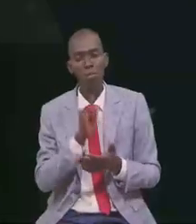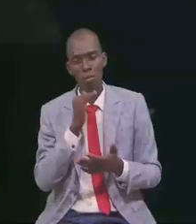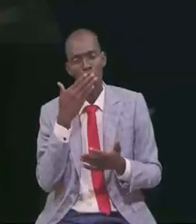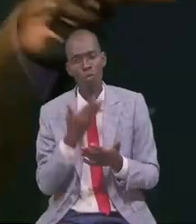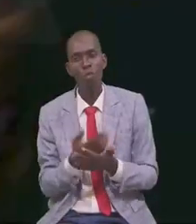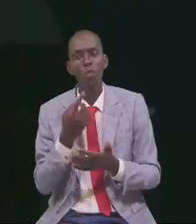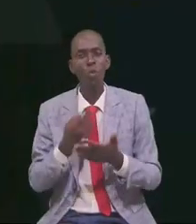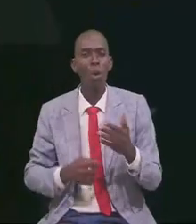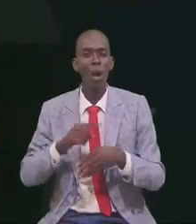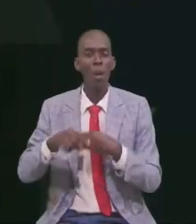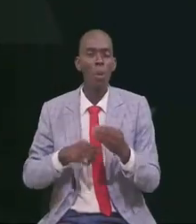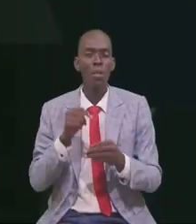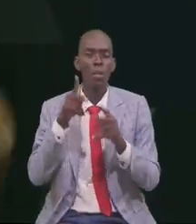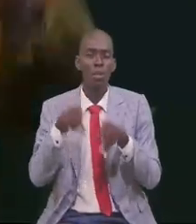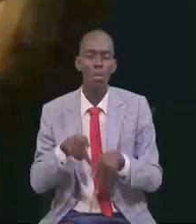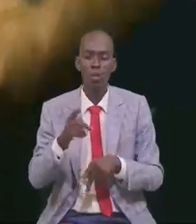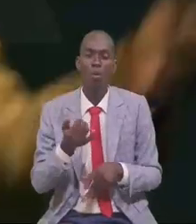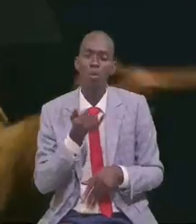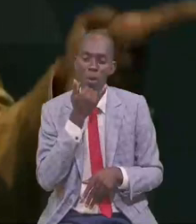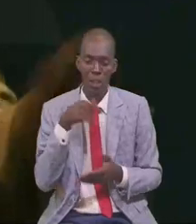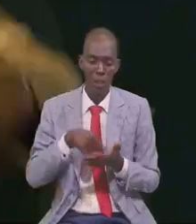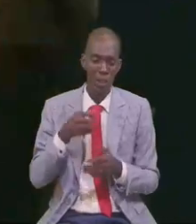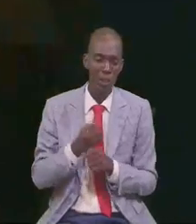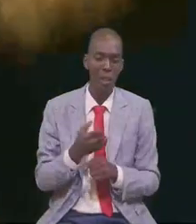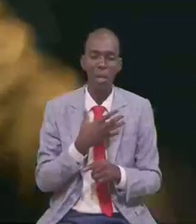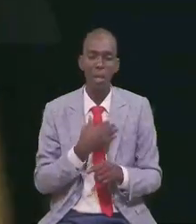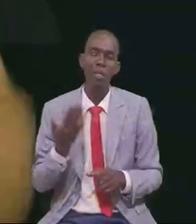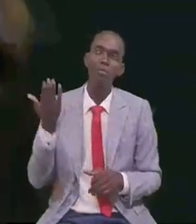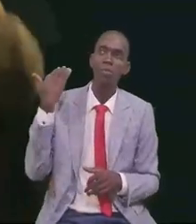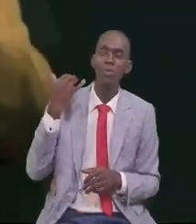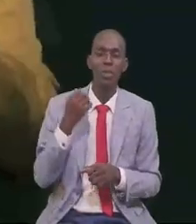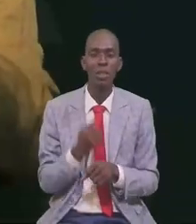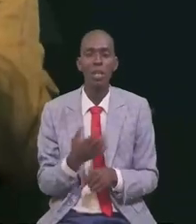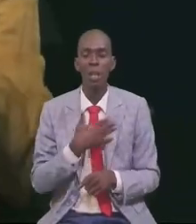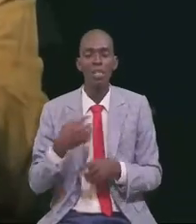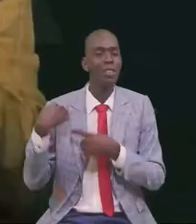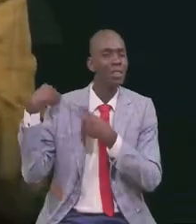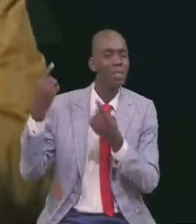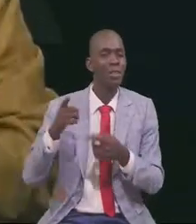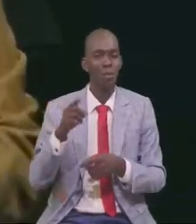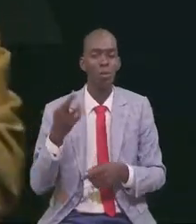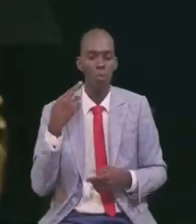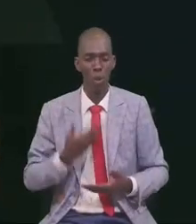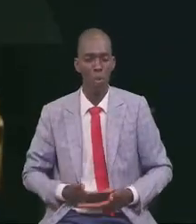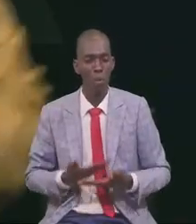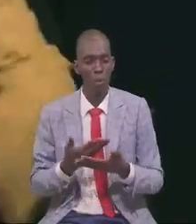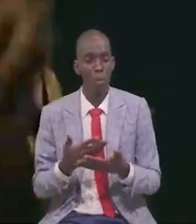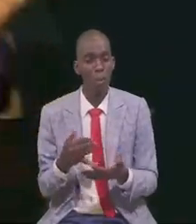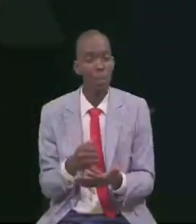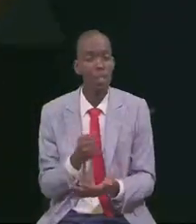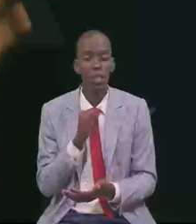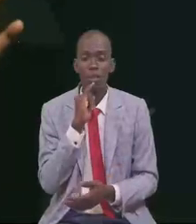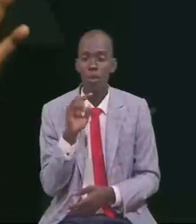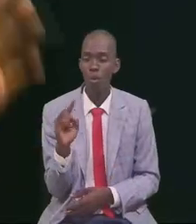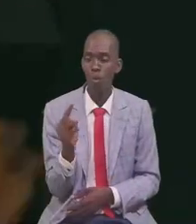offensé l'année précédente. Et l'année précédente. Et depuis que tu es né, c'est seulement Christ qui peut